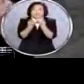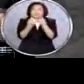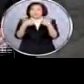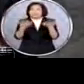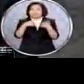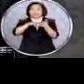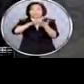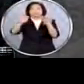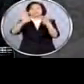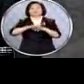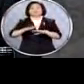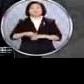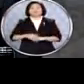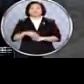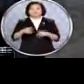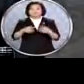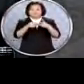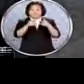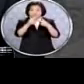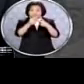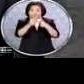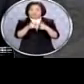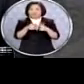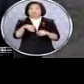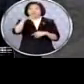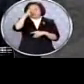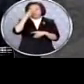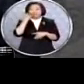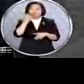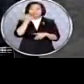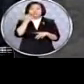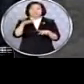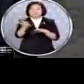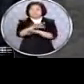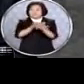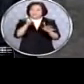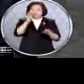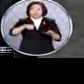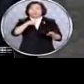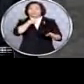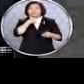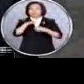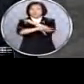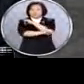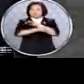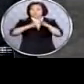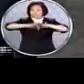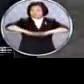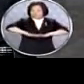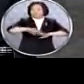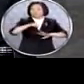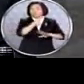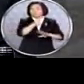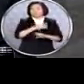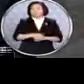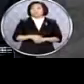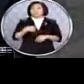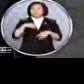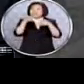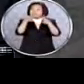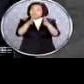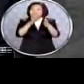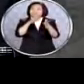啊。第二，那就是固本。我必须要说，我们到目前为止没有好好的去体会 ECFA 到